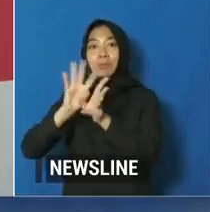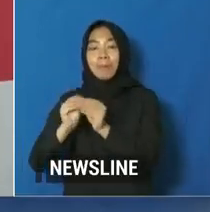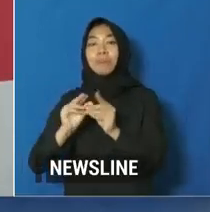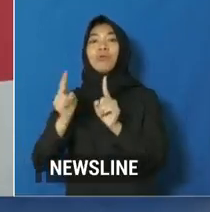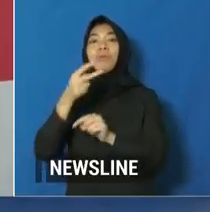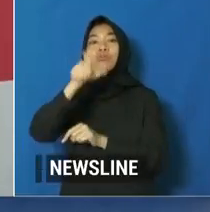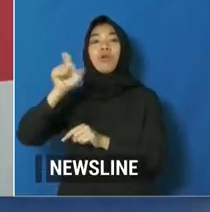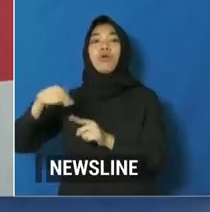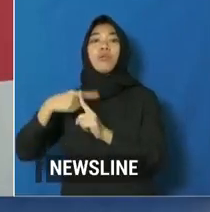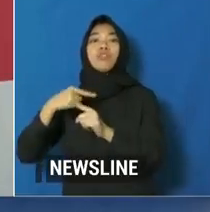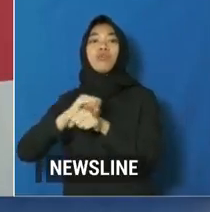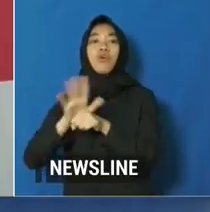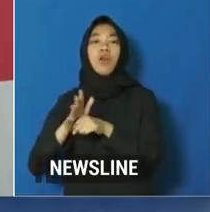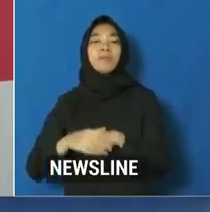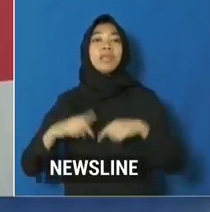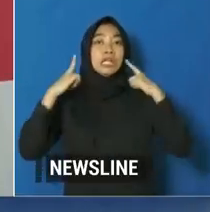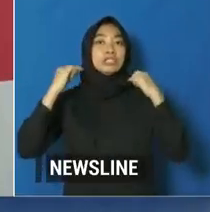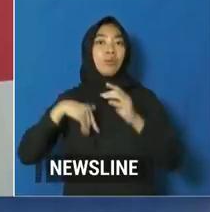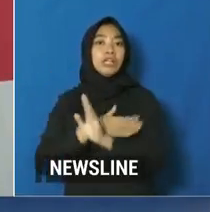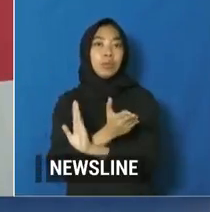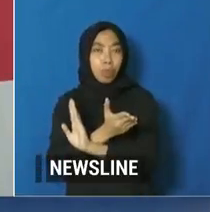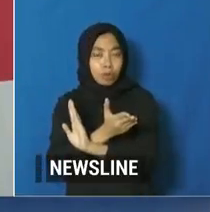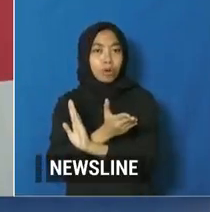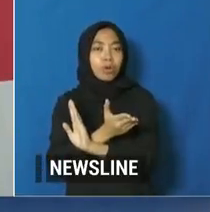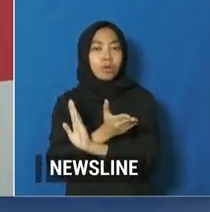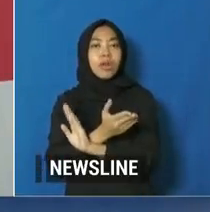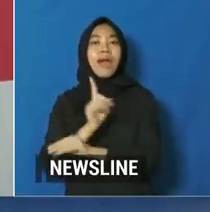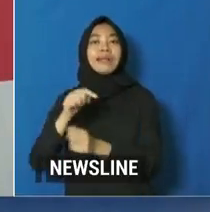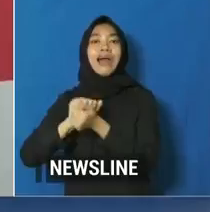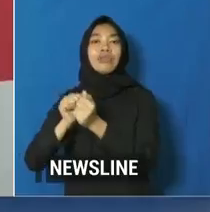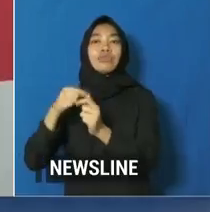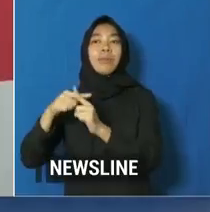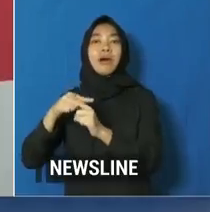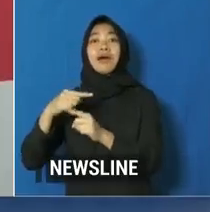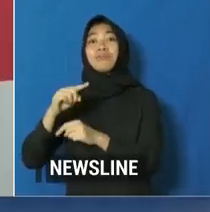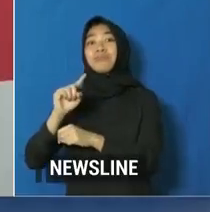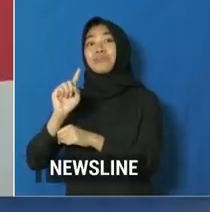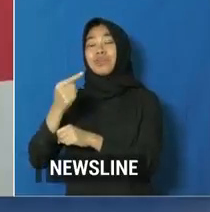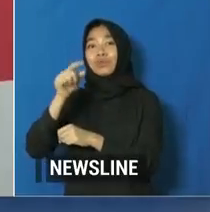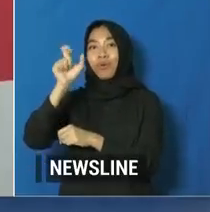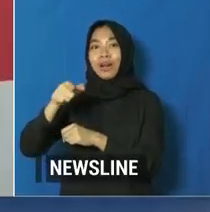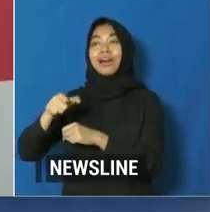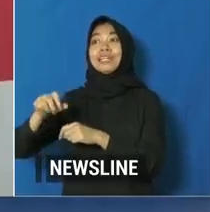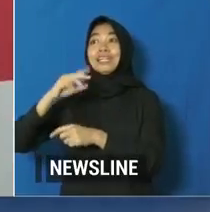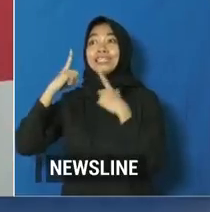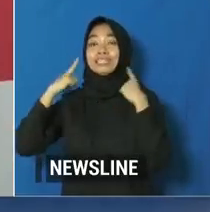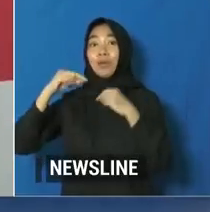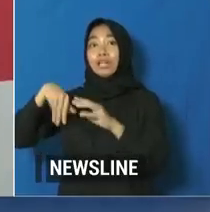orang. Jawa Timur ada penambahan 1 kasus, sehingga total kasus menjadi 9